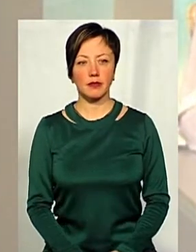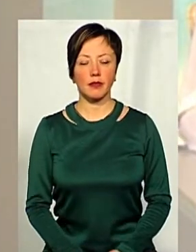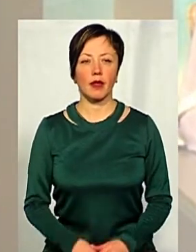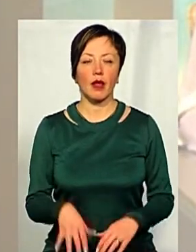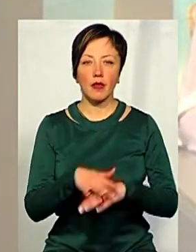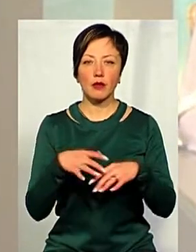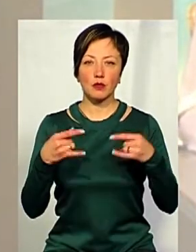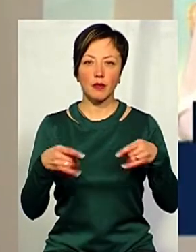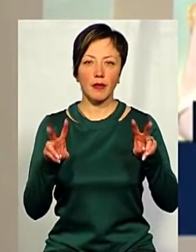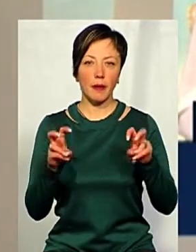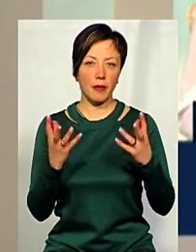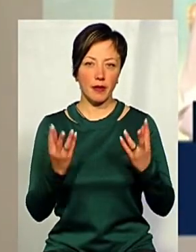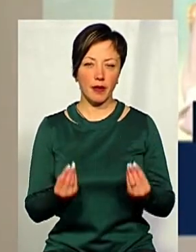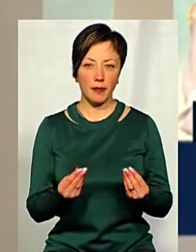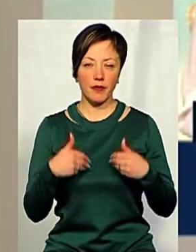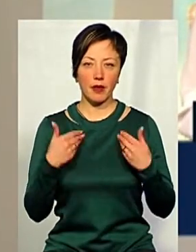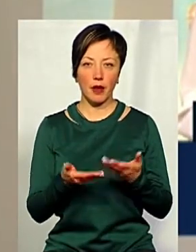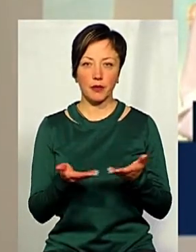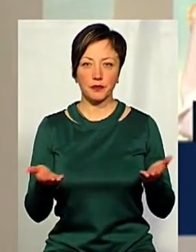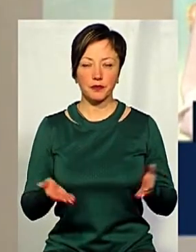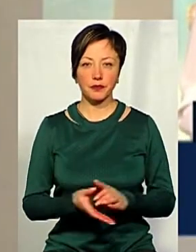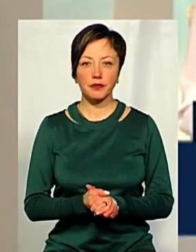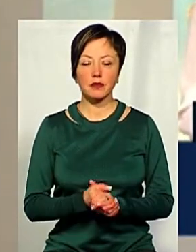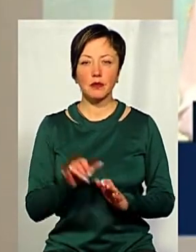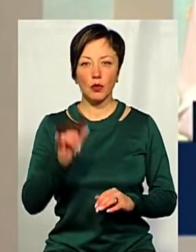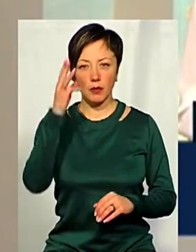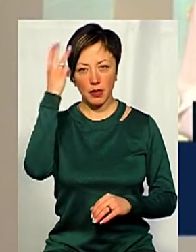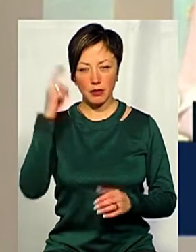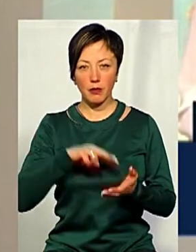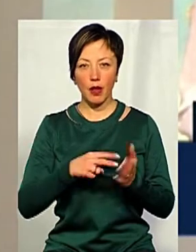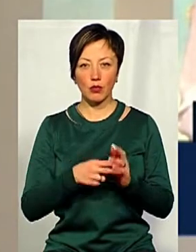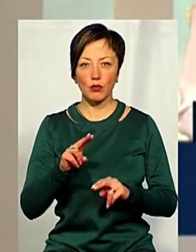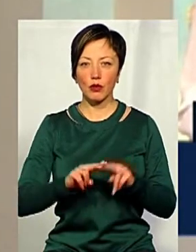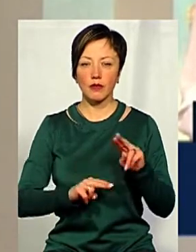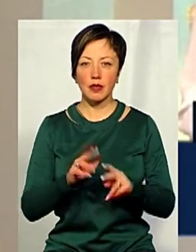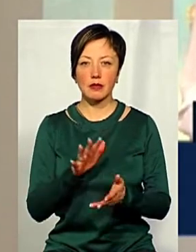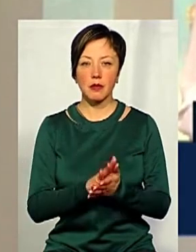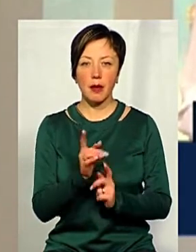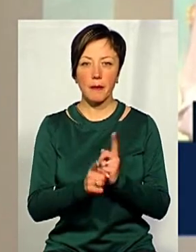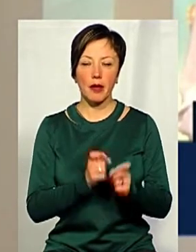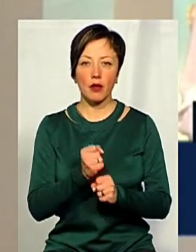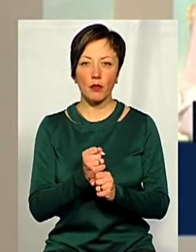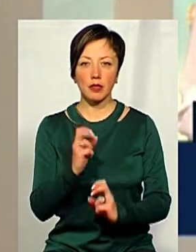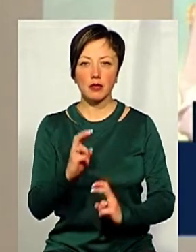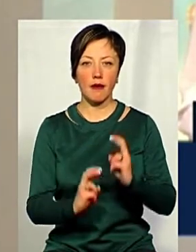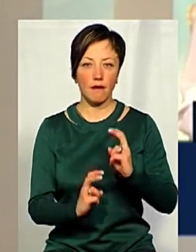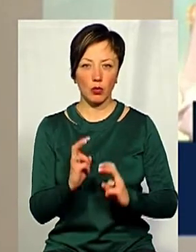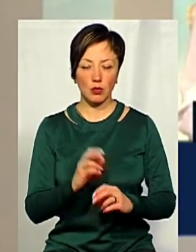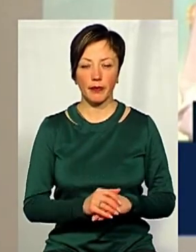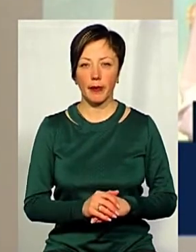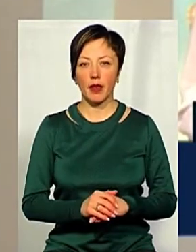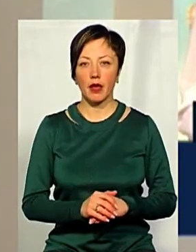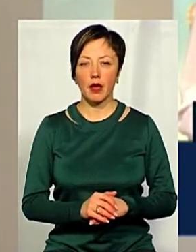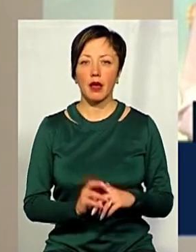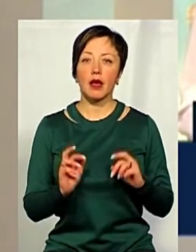На Суспільному тема дня. Вітаю. У Хмельницькому планують побудувати сміттєпереробний завод.